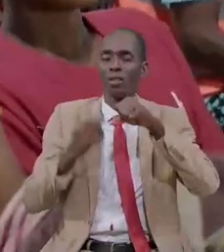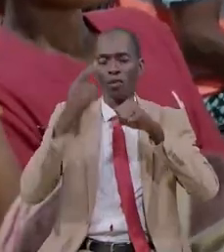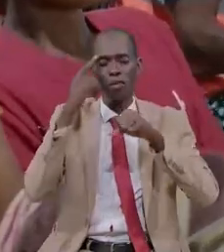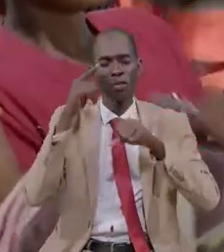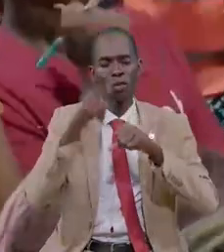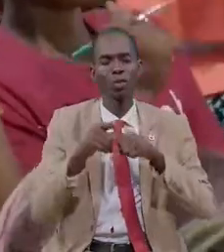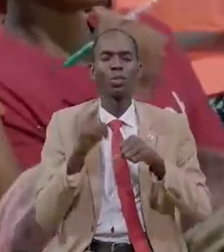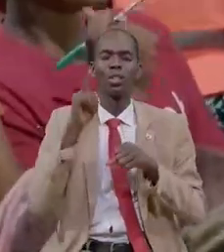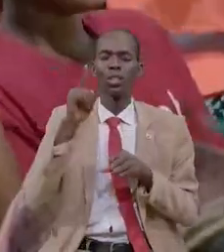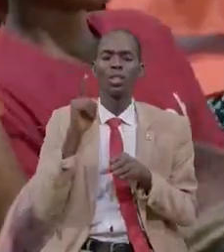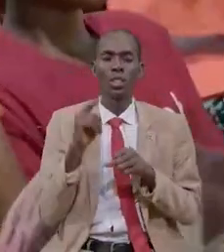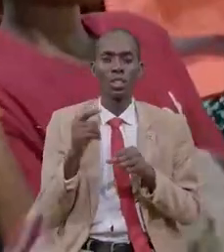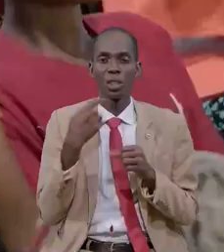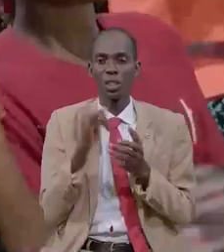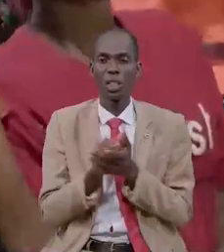a dit oui.